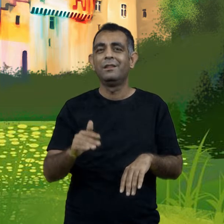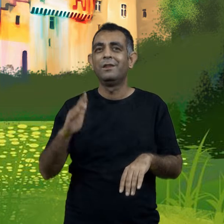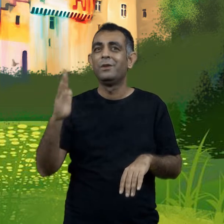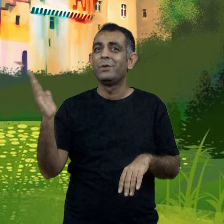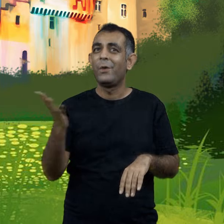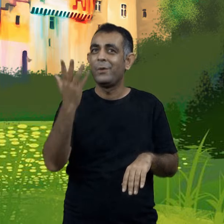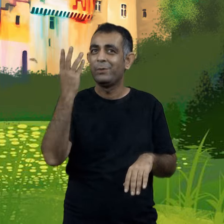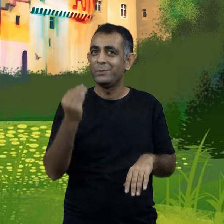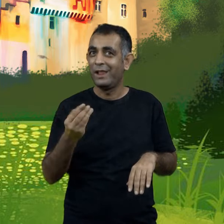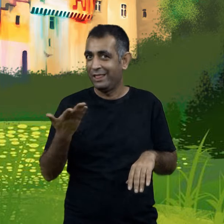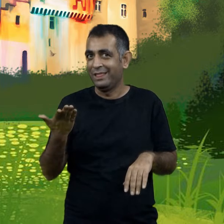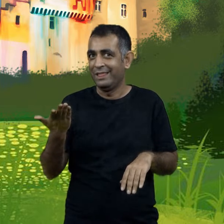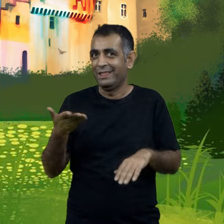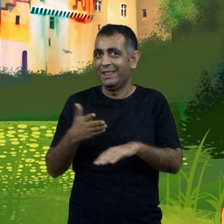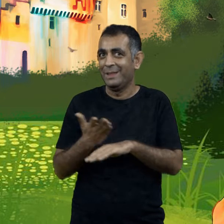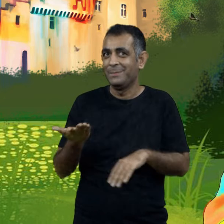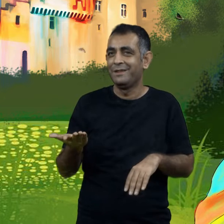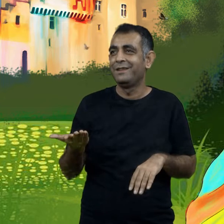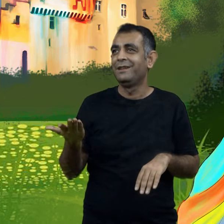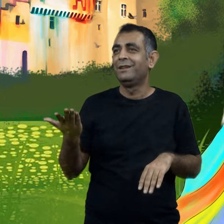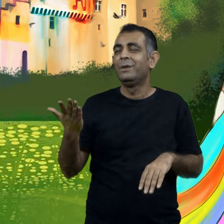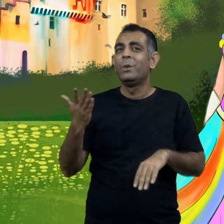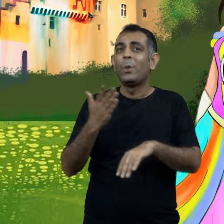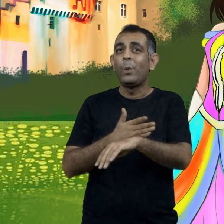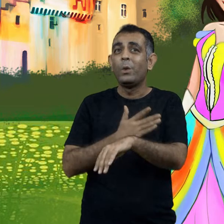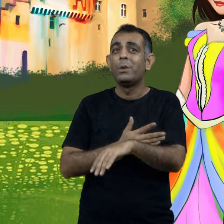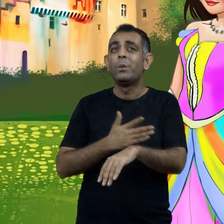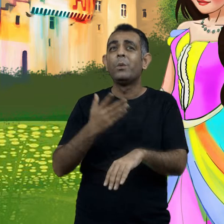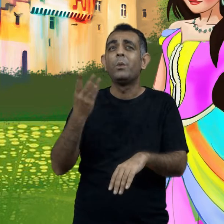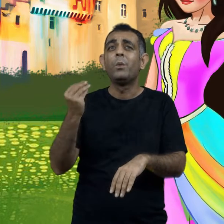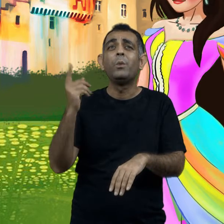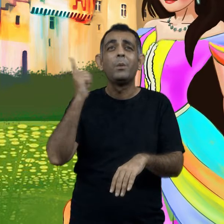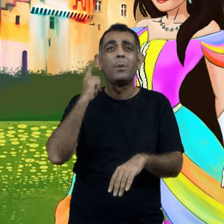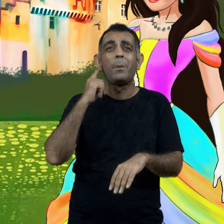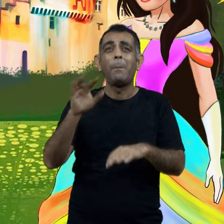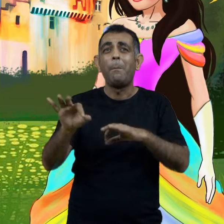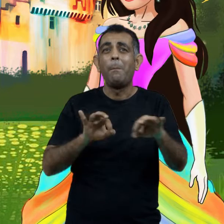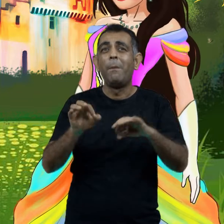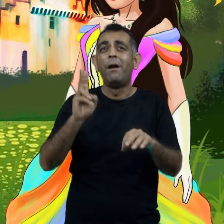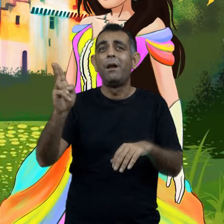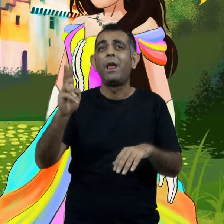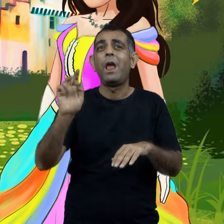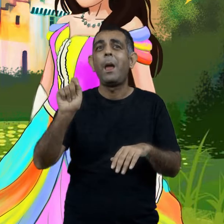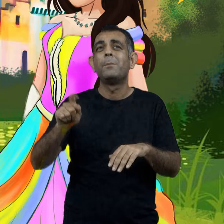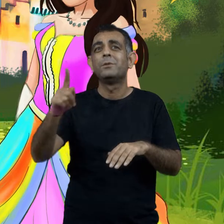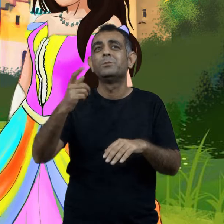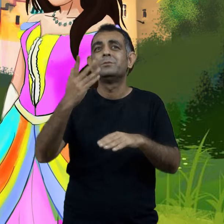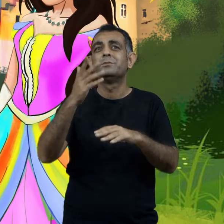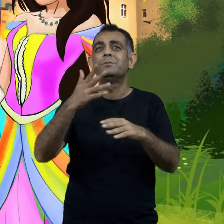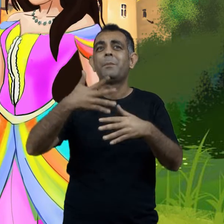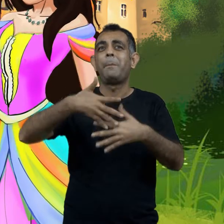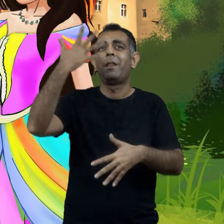geldi. Çok güzel, değil mi? Ülkemin ünlü mimarlarına yaptırdım bu